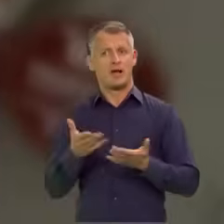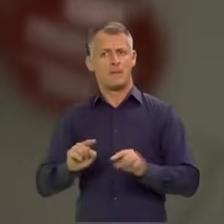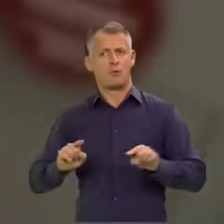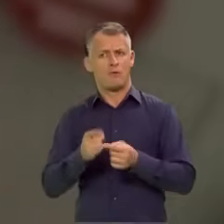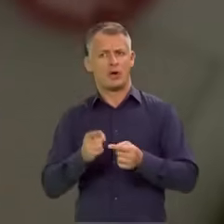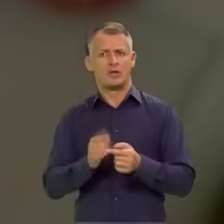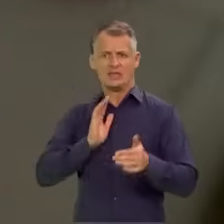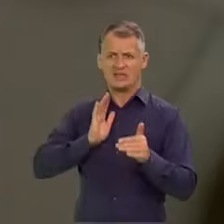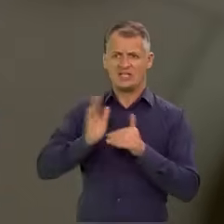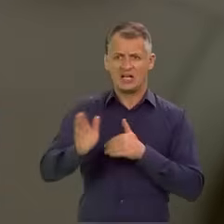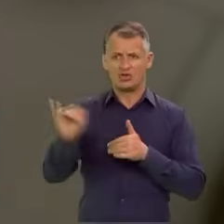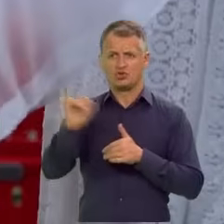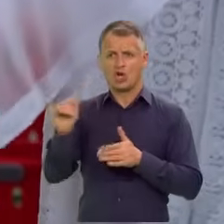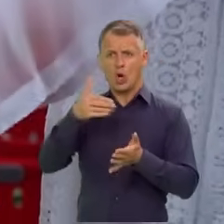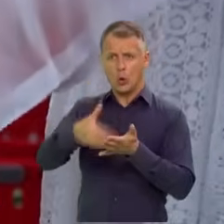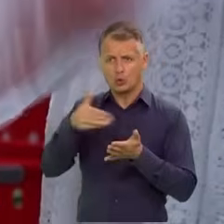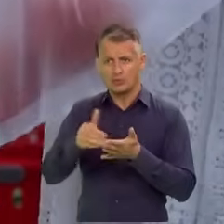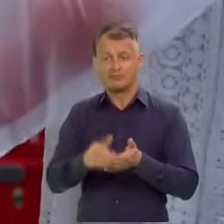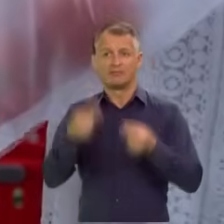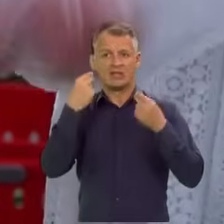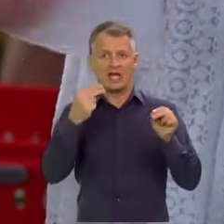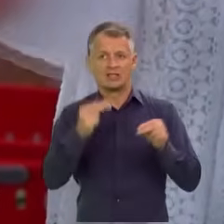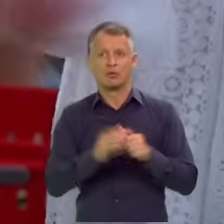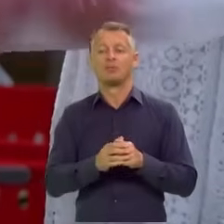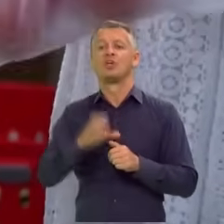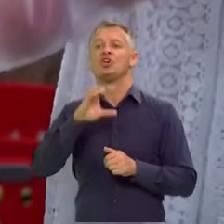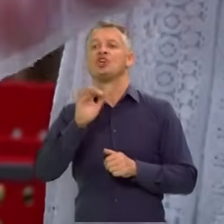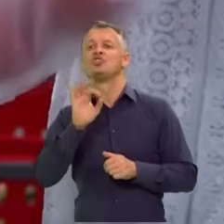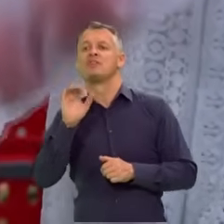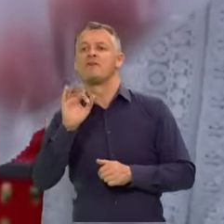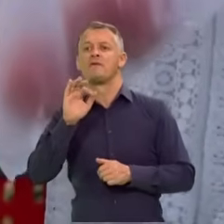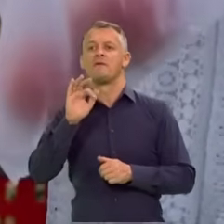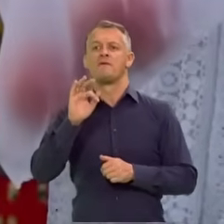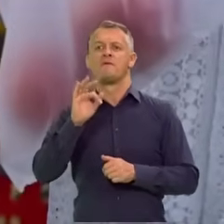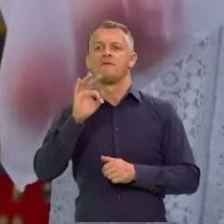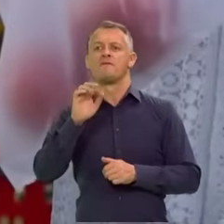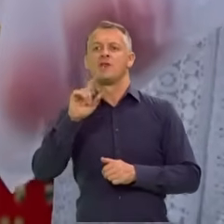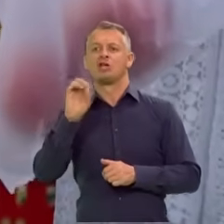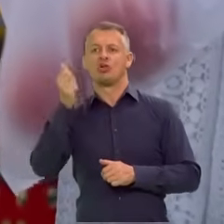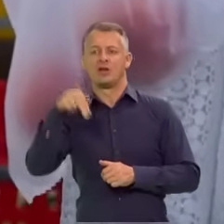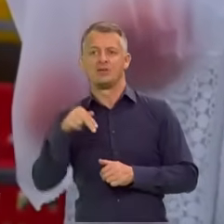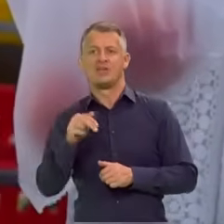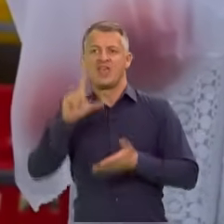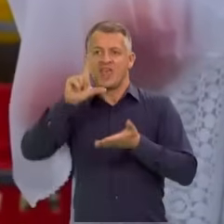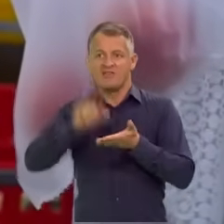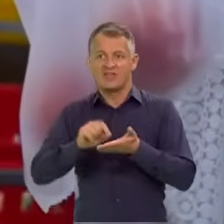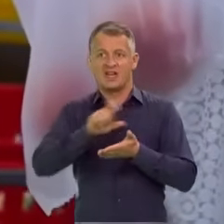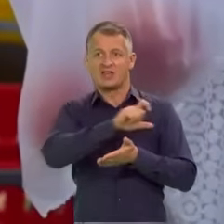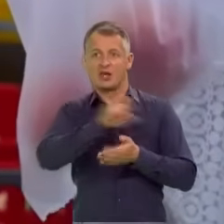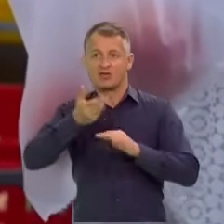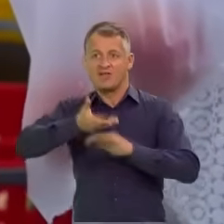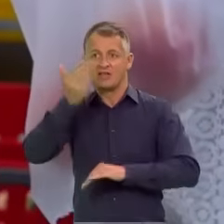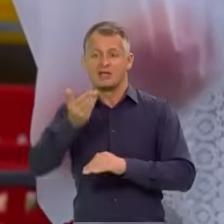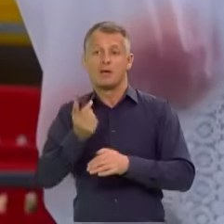în mod direct consumatorii. De exemplu, cheapflation, adică ieftinirea produselor din cauza inflației prin